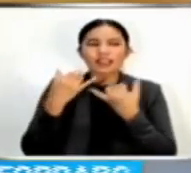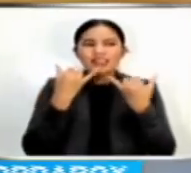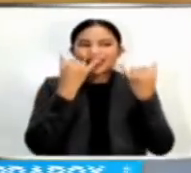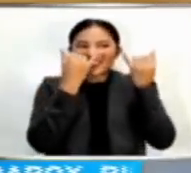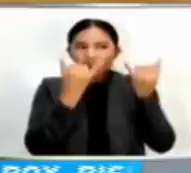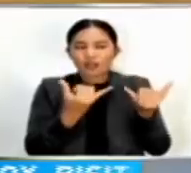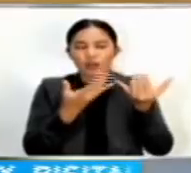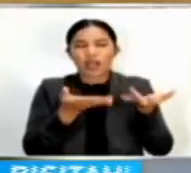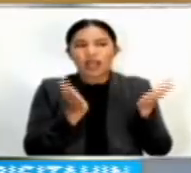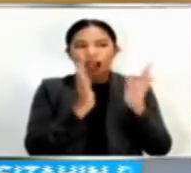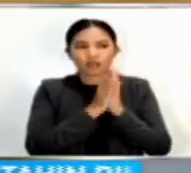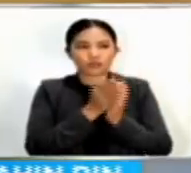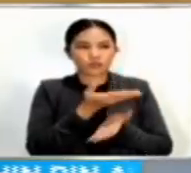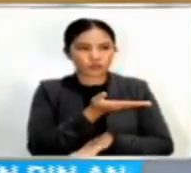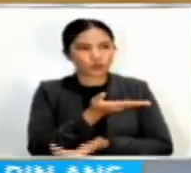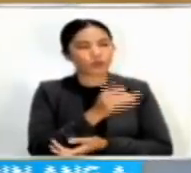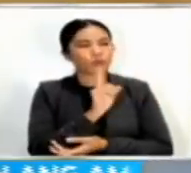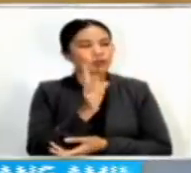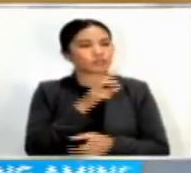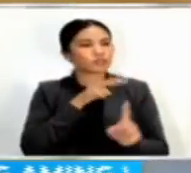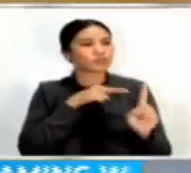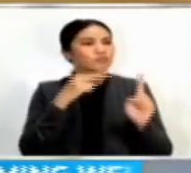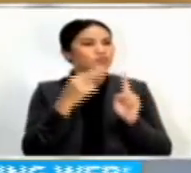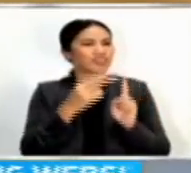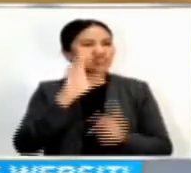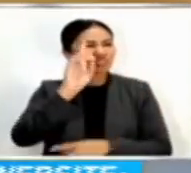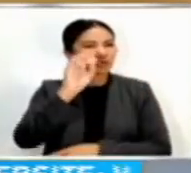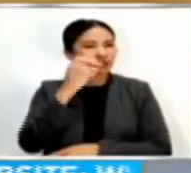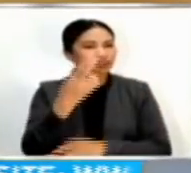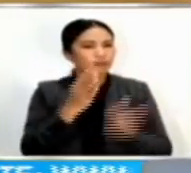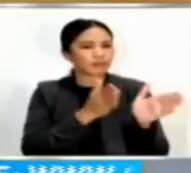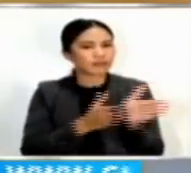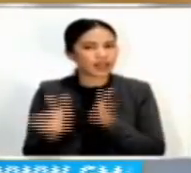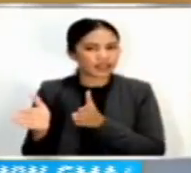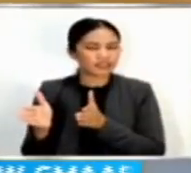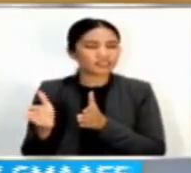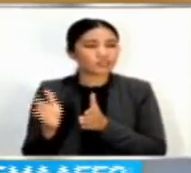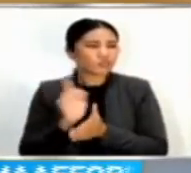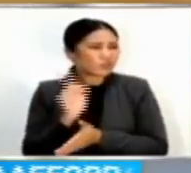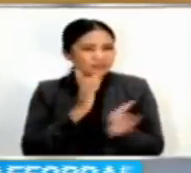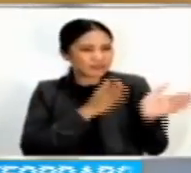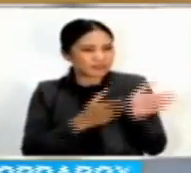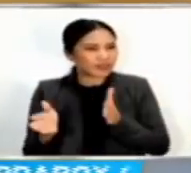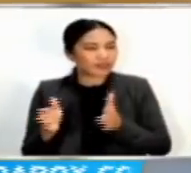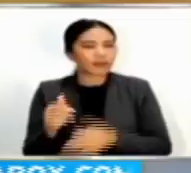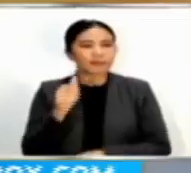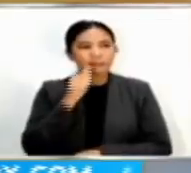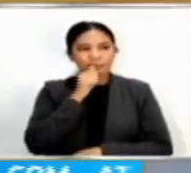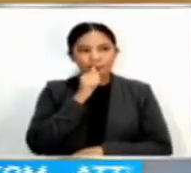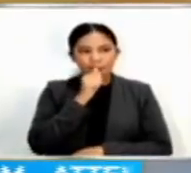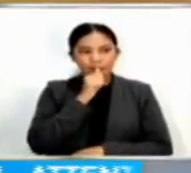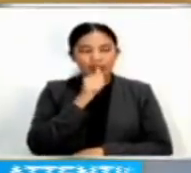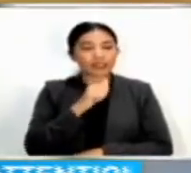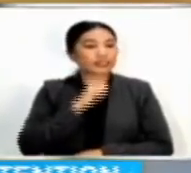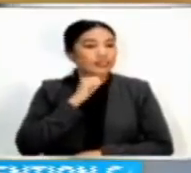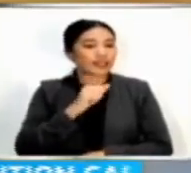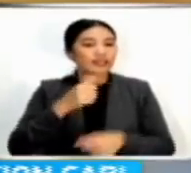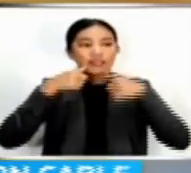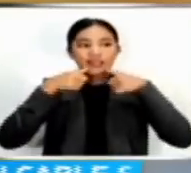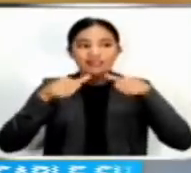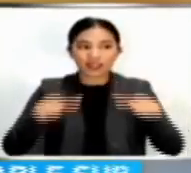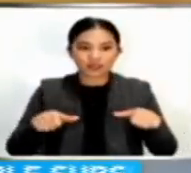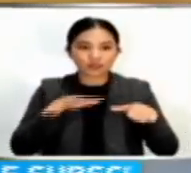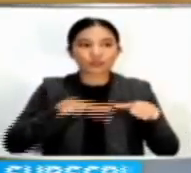Sa balak po ng DOH na sabi nga wag nang ipaanunsyo sa mga LGU yung mga bakunang ituturok para hindi